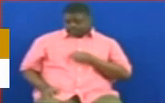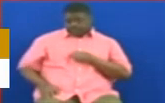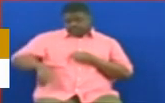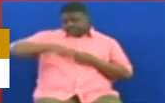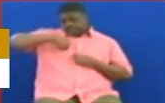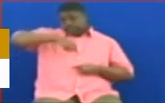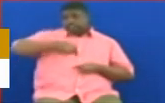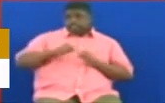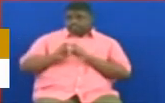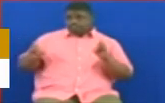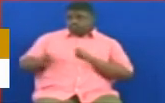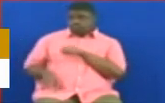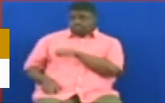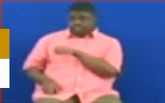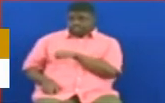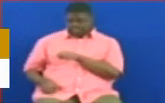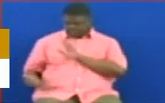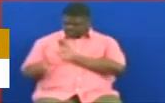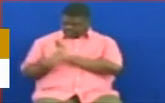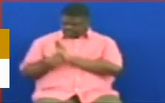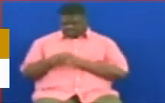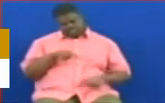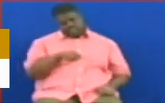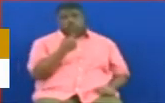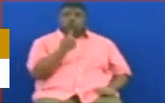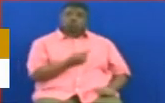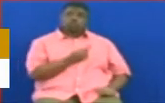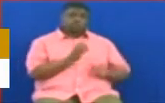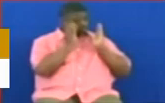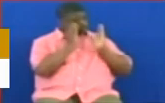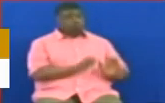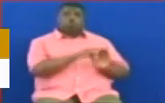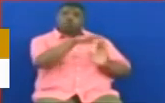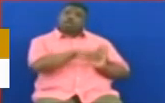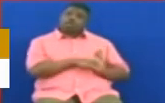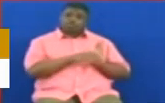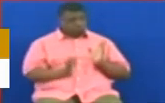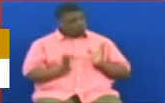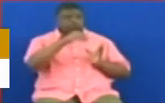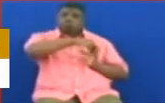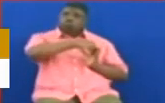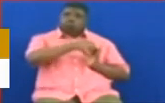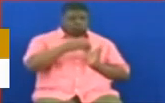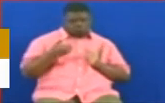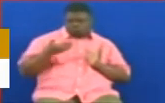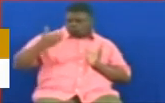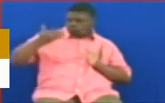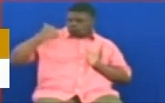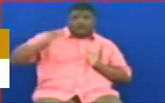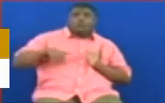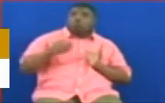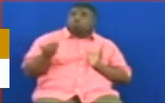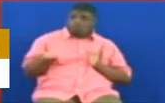Tunacho kifungu hiki katika hii sheria sasa ambayo anaizungumza mheshimiwa ndio imeweka huo utaratibu ambao haukuwepo zamani. Sasa hivi tumekwisha